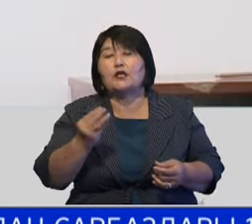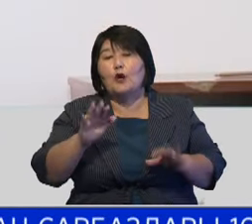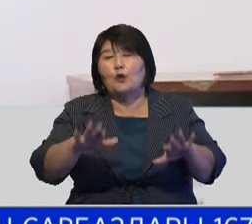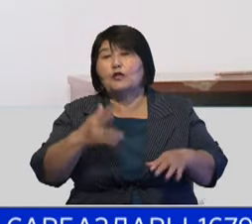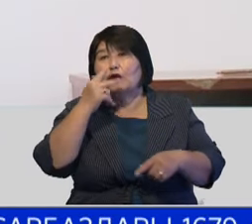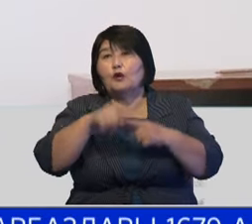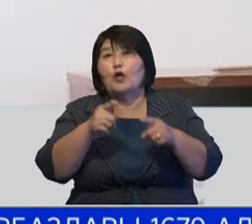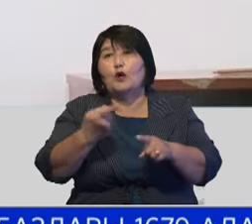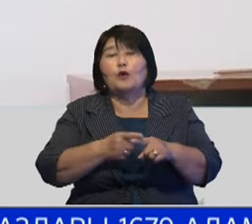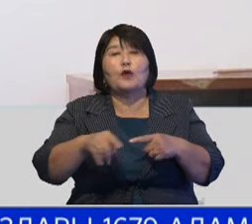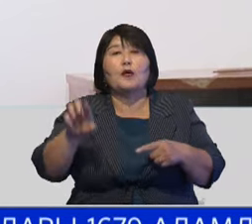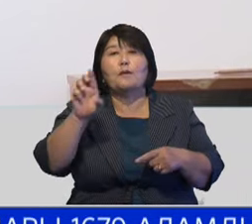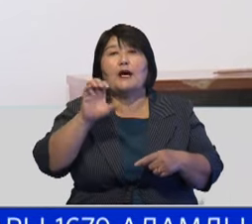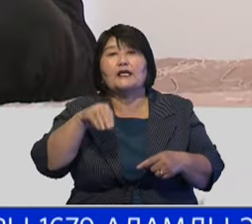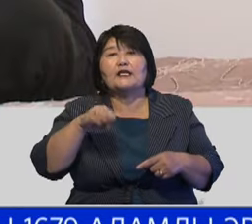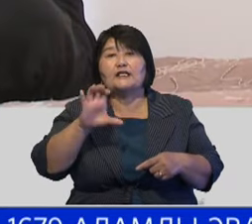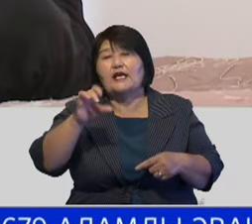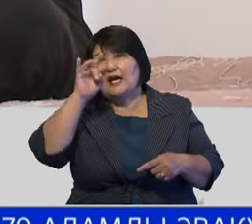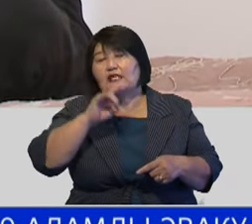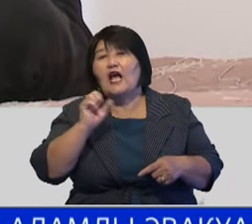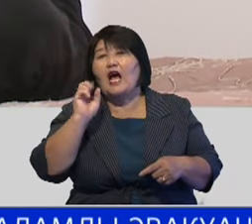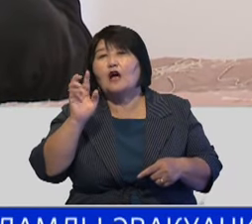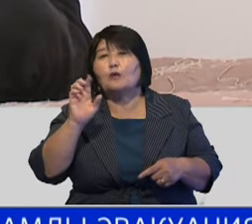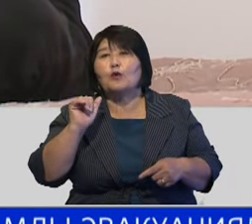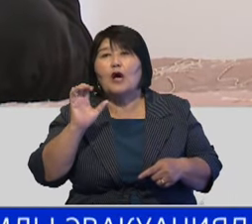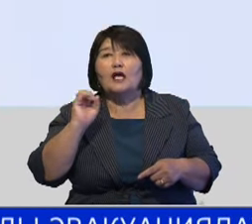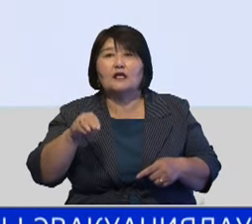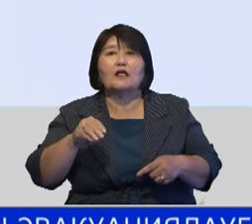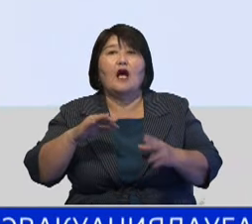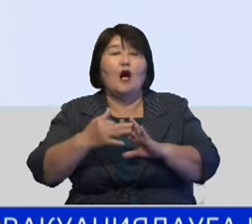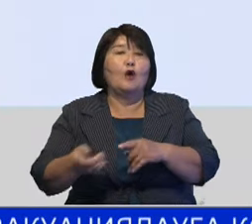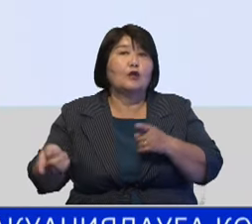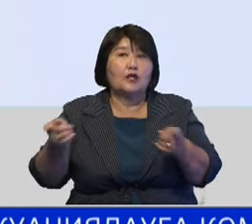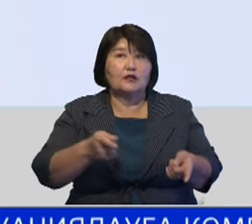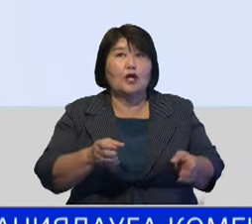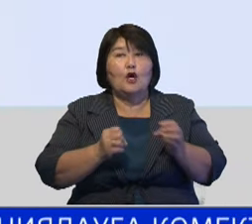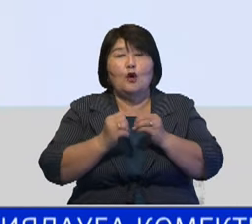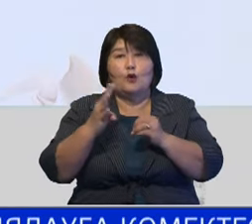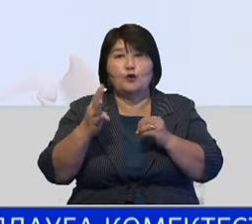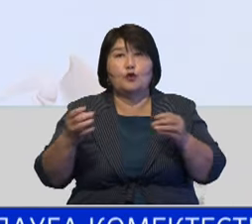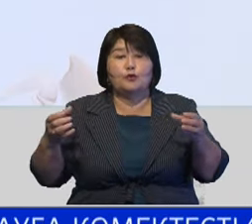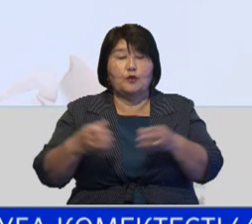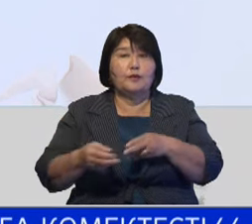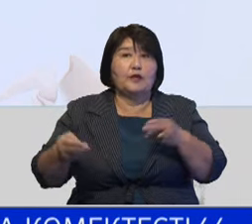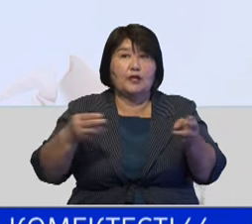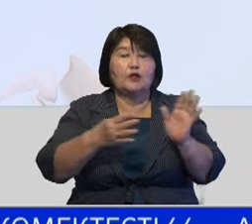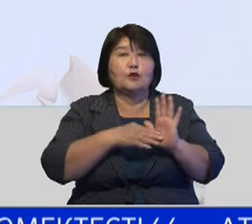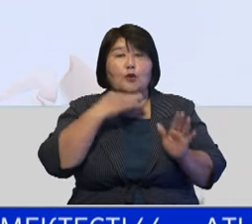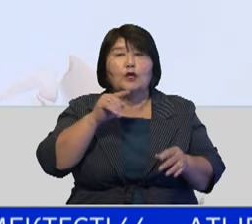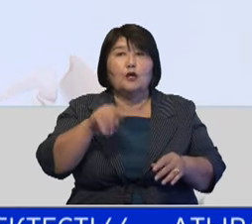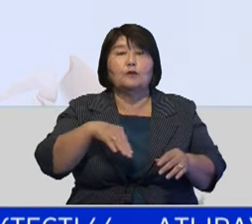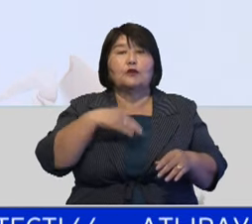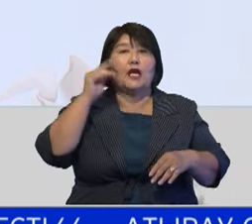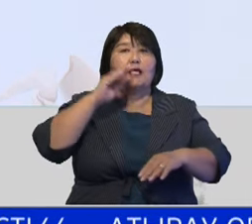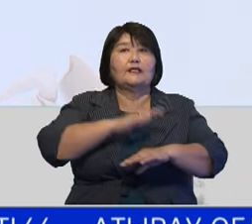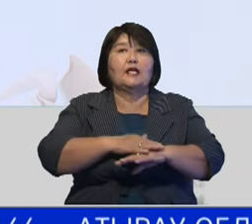те қалды. Ол Батыс Қазақстан облысындағы Аққозы ауылынан эвакуацияланған. 14 болып келдік 9-шы сыныптан. Бұнда сабақ